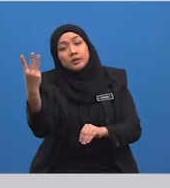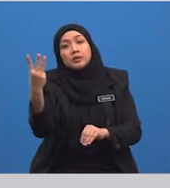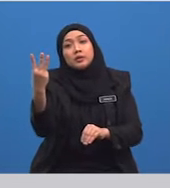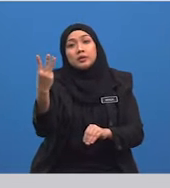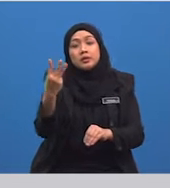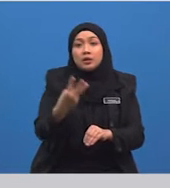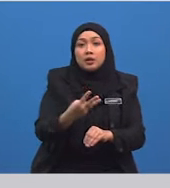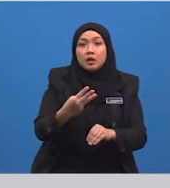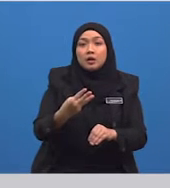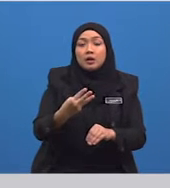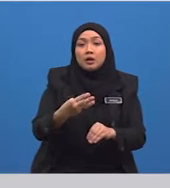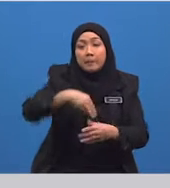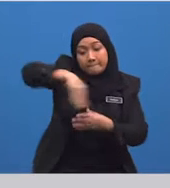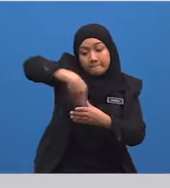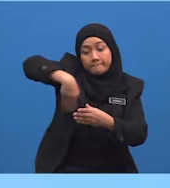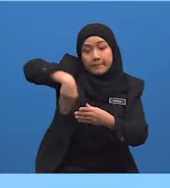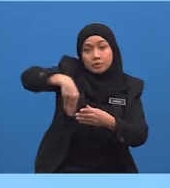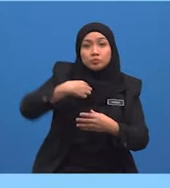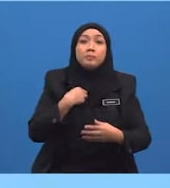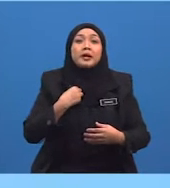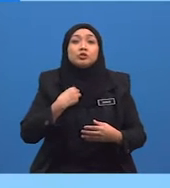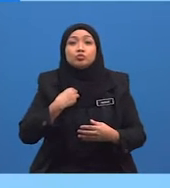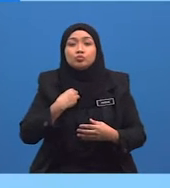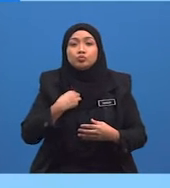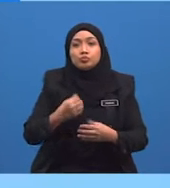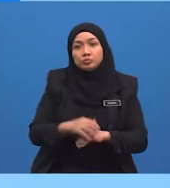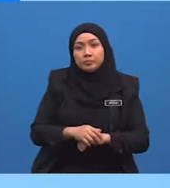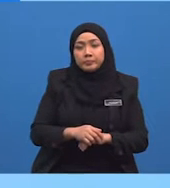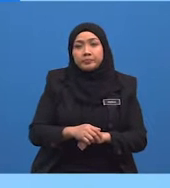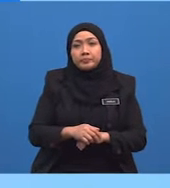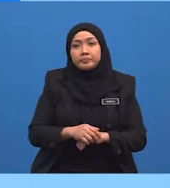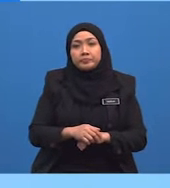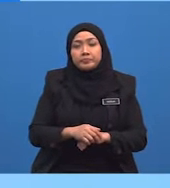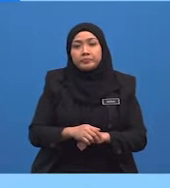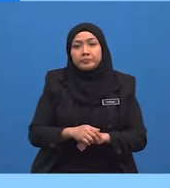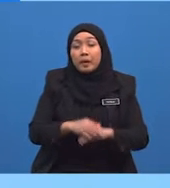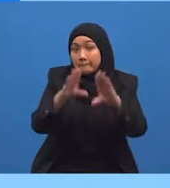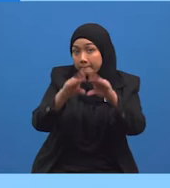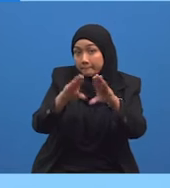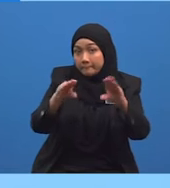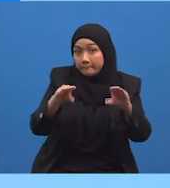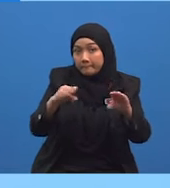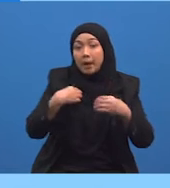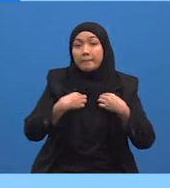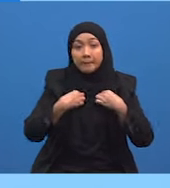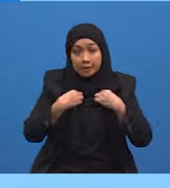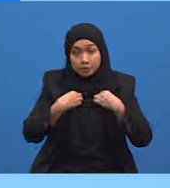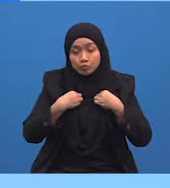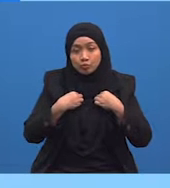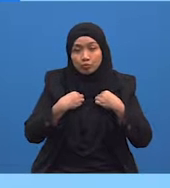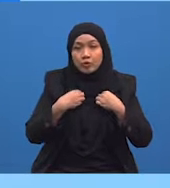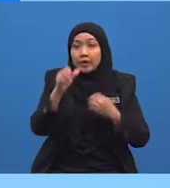pH fabrik. Ini kerana pelembut fabrik adalah berasid. Apabila